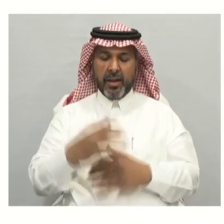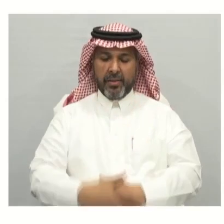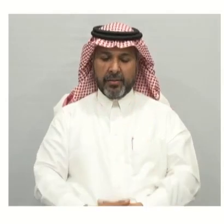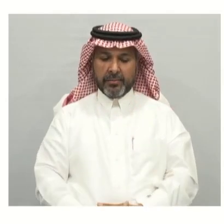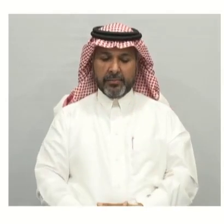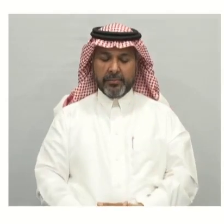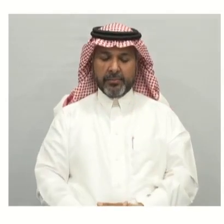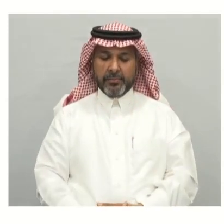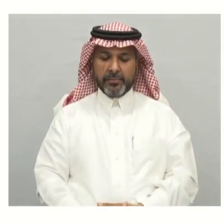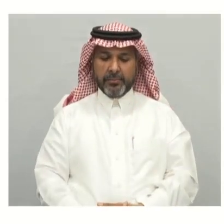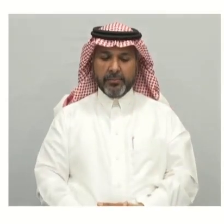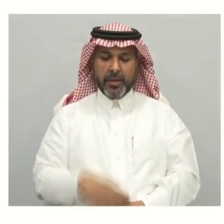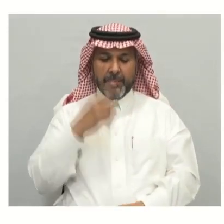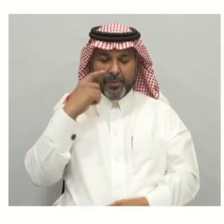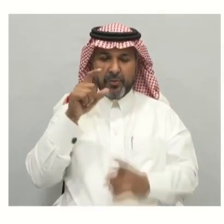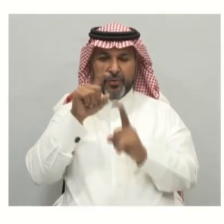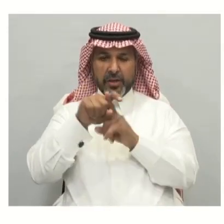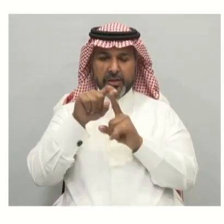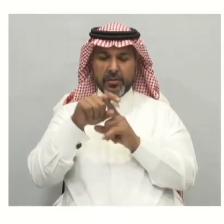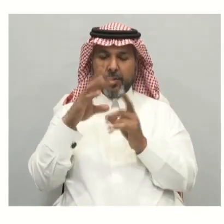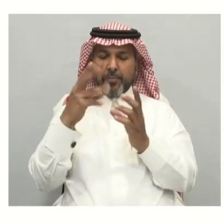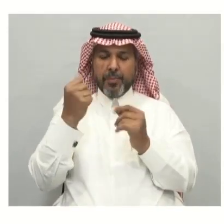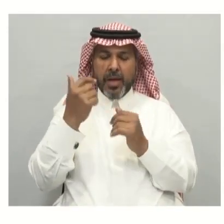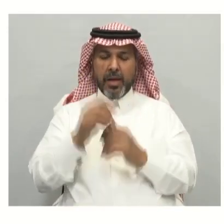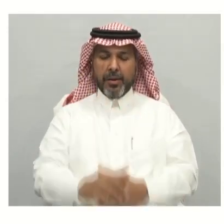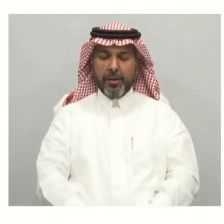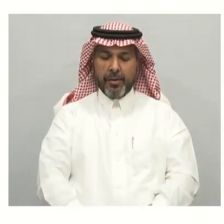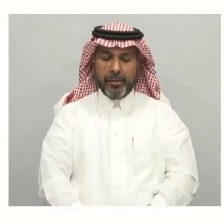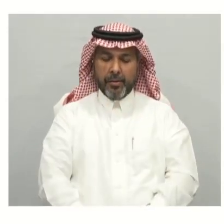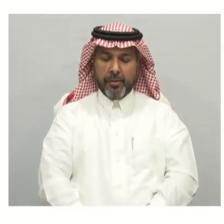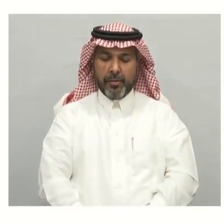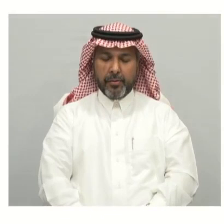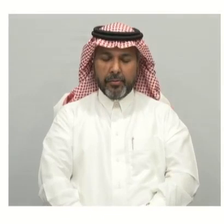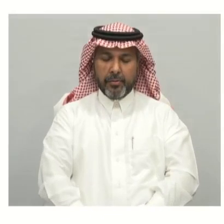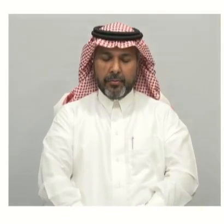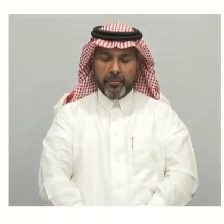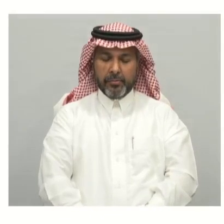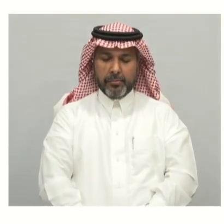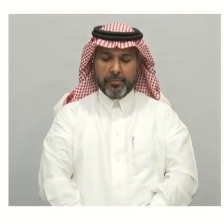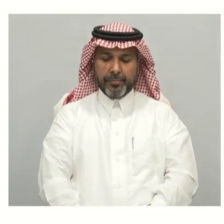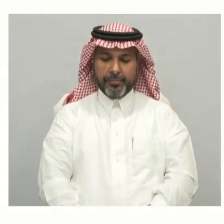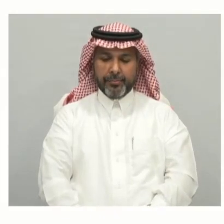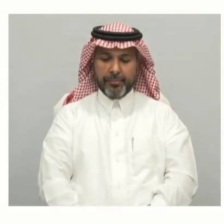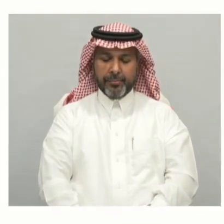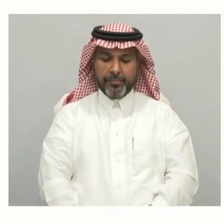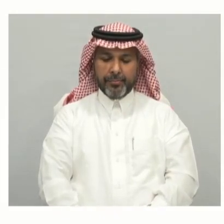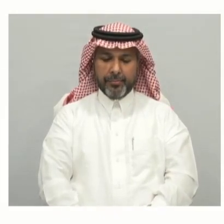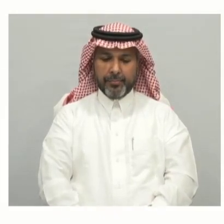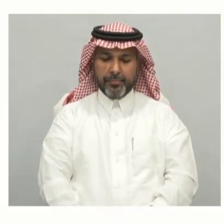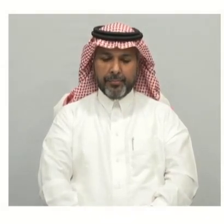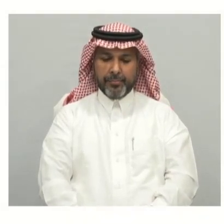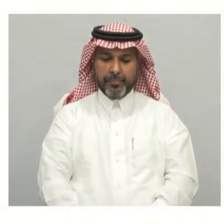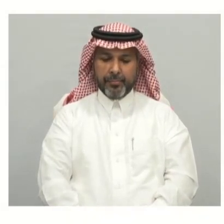نحن نريد النسبه المئويه للطلاب الذين يزيد بعد بيوتهم على المدرسه مسافه 16 كيلو مترا او اكثر